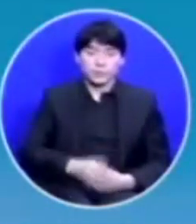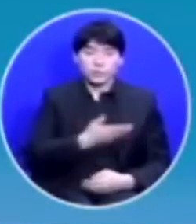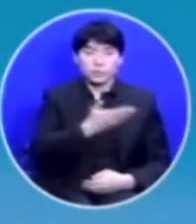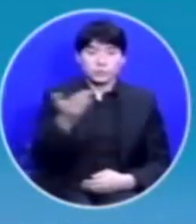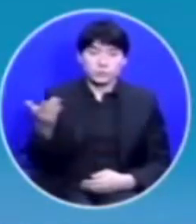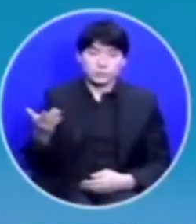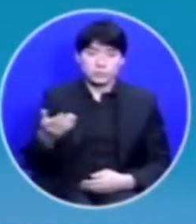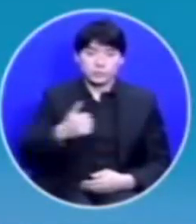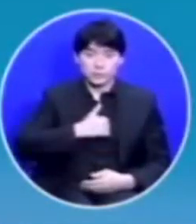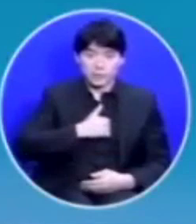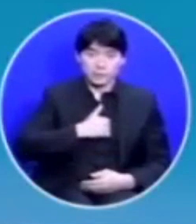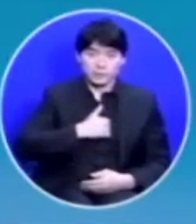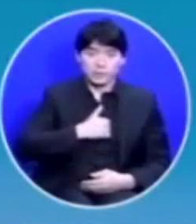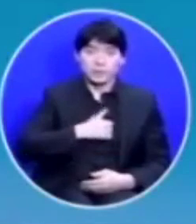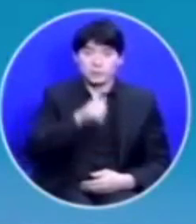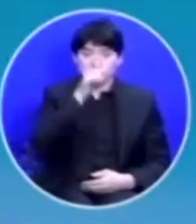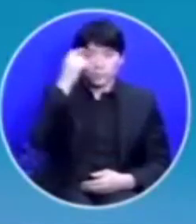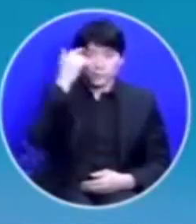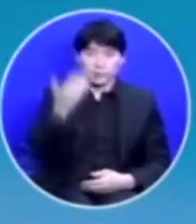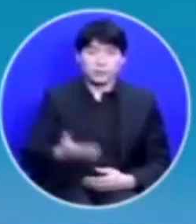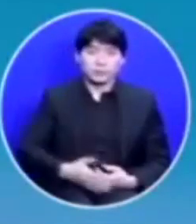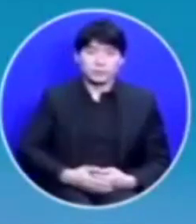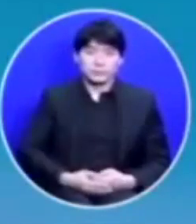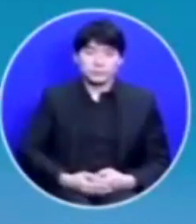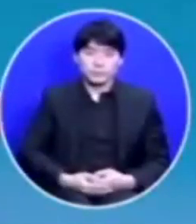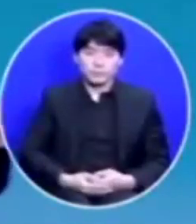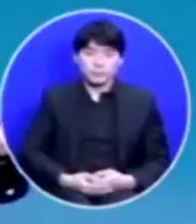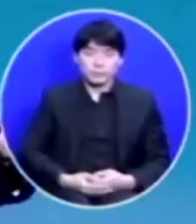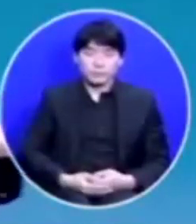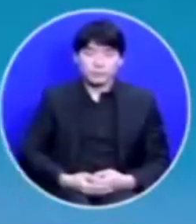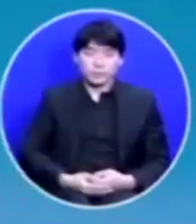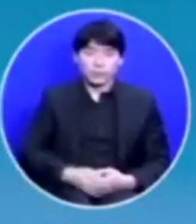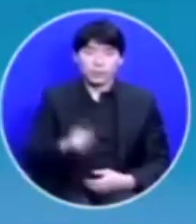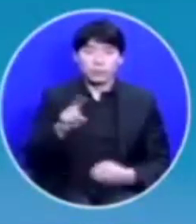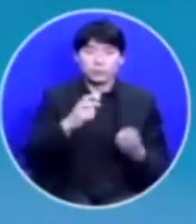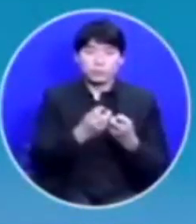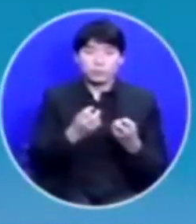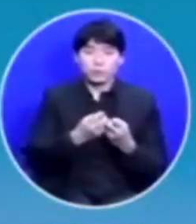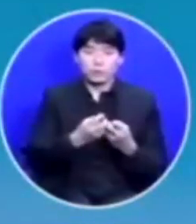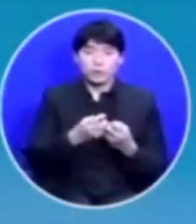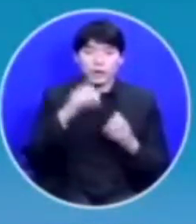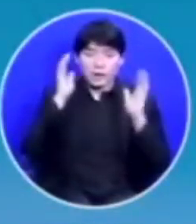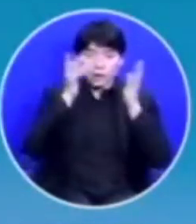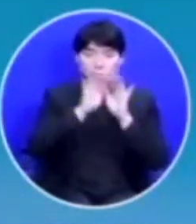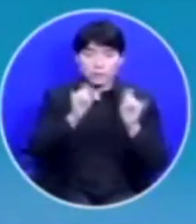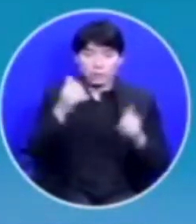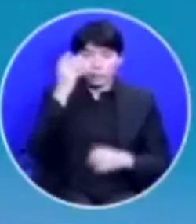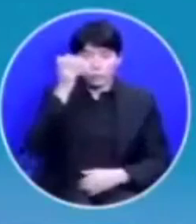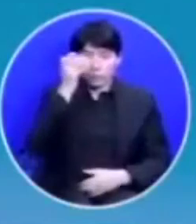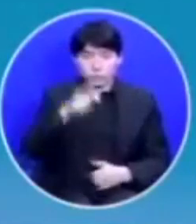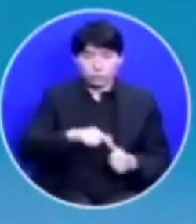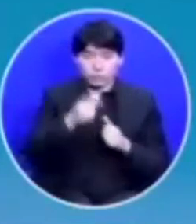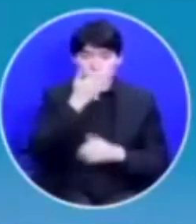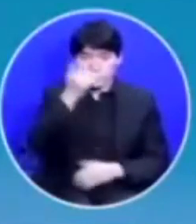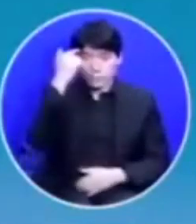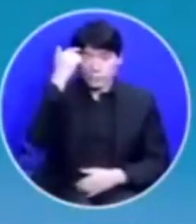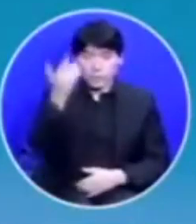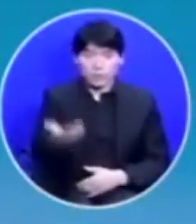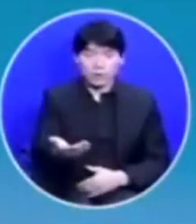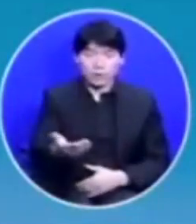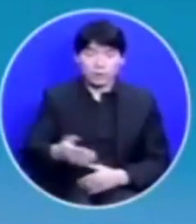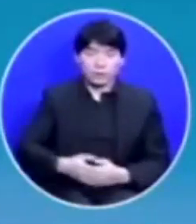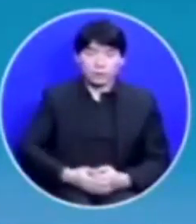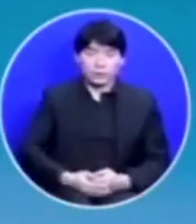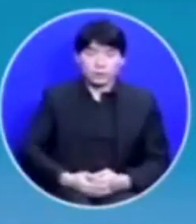있습니다 어떻게 해야 그 아이들의 영혼을 구원할 수 있죠 오늘 심각한 마음을